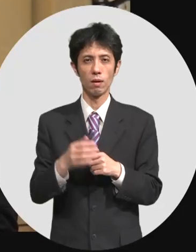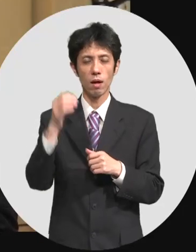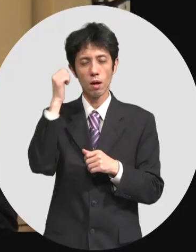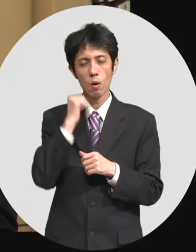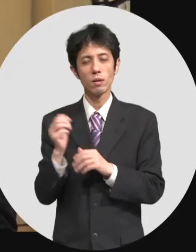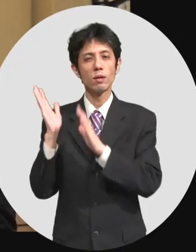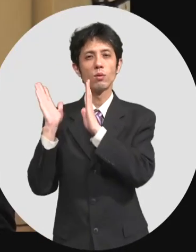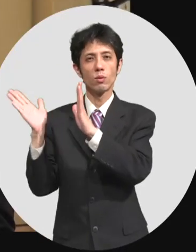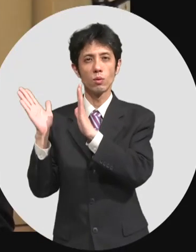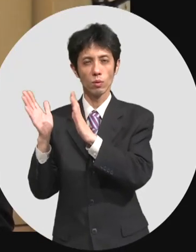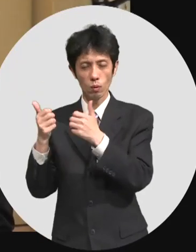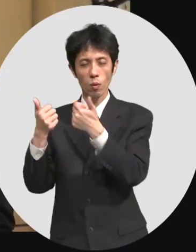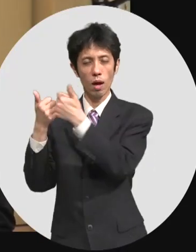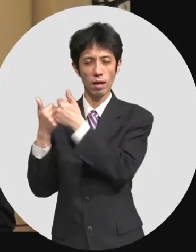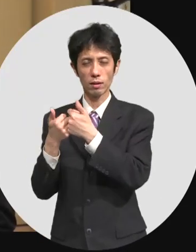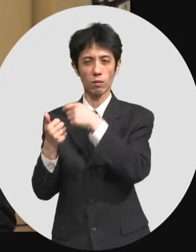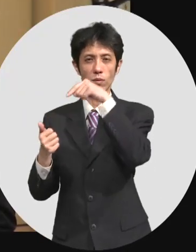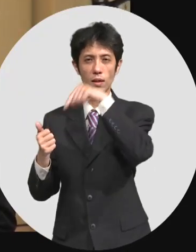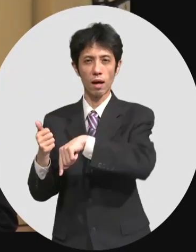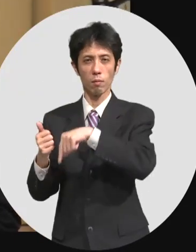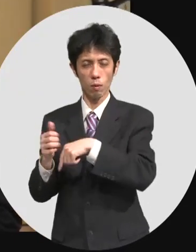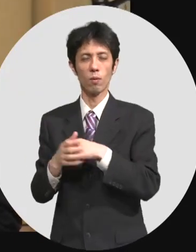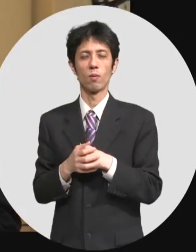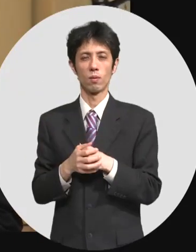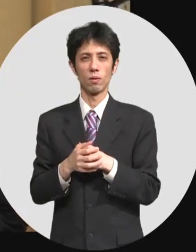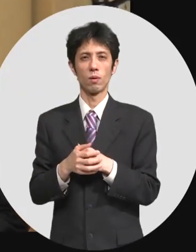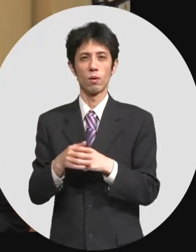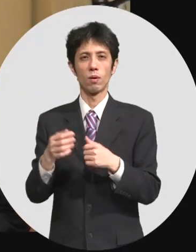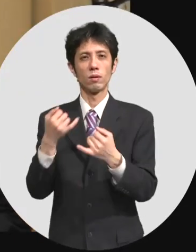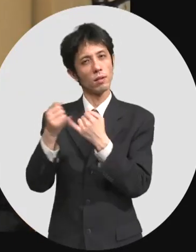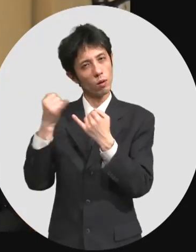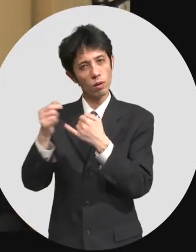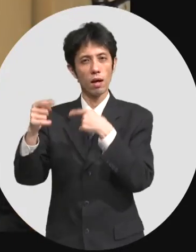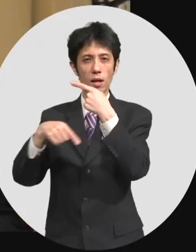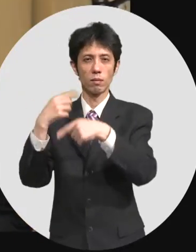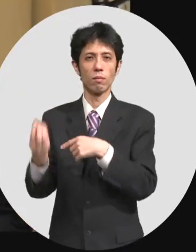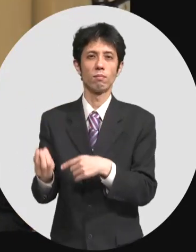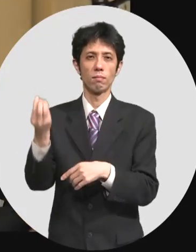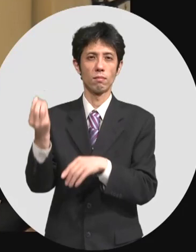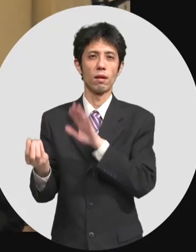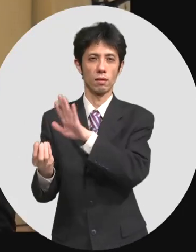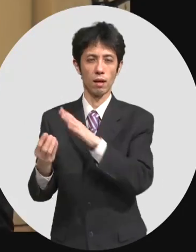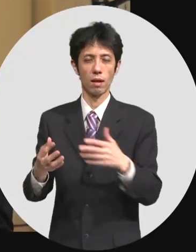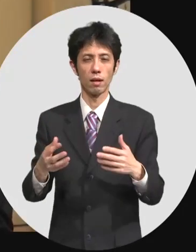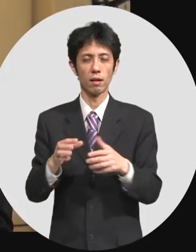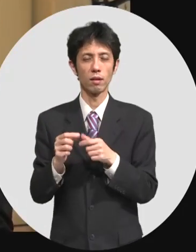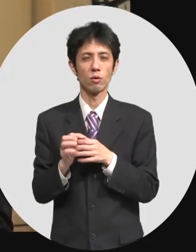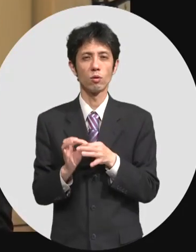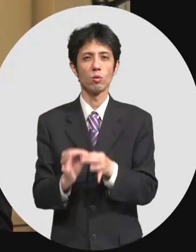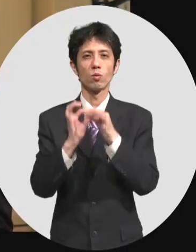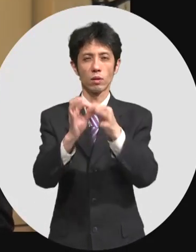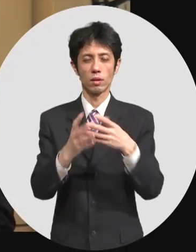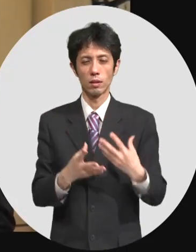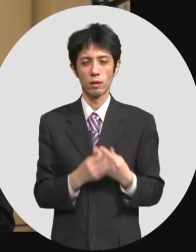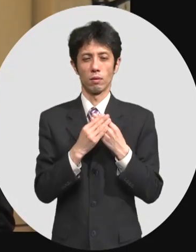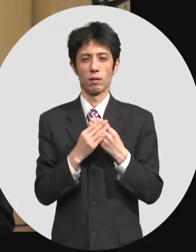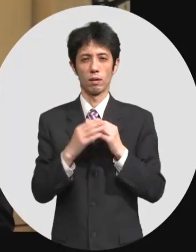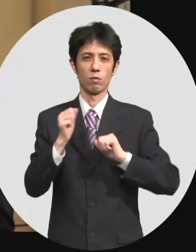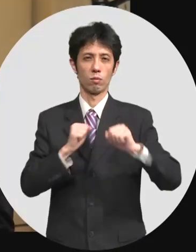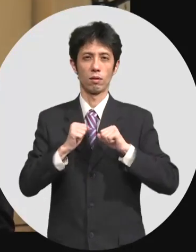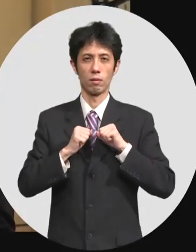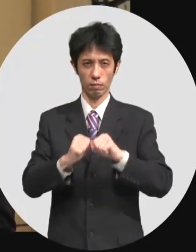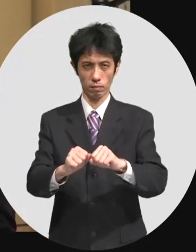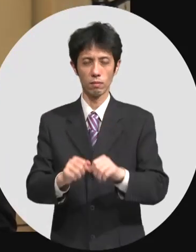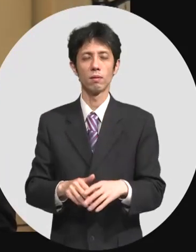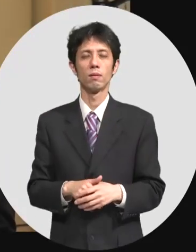だと、午前中の全国知事会と西村大臣との意見交換でもそういう話で、引き続き気を締め